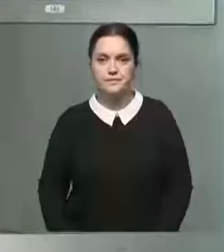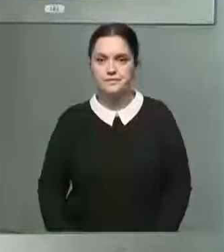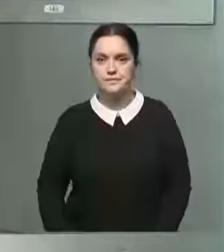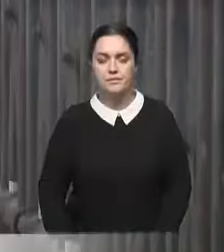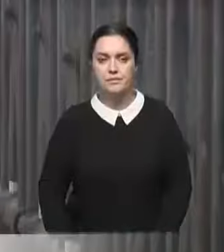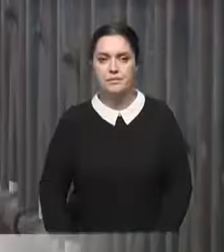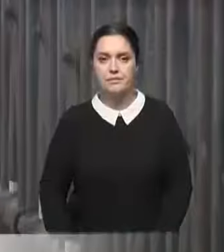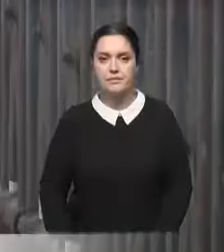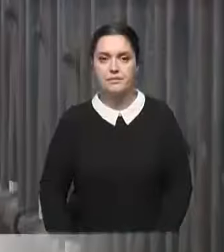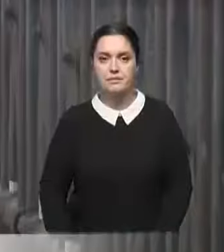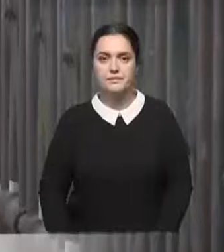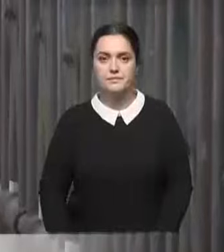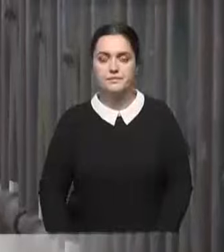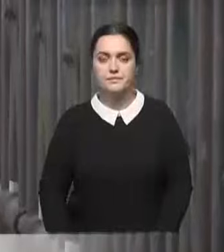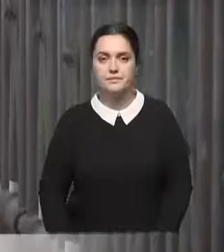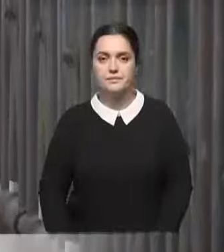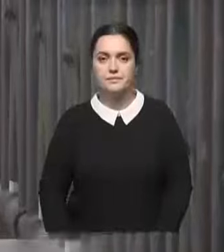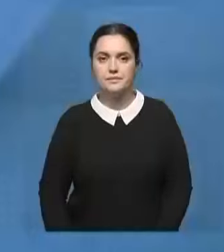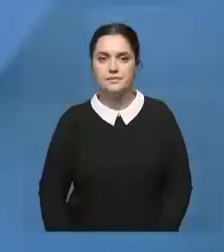Алиев, 24 КИЗ.